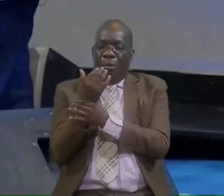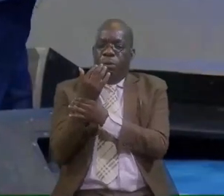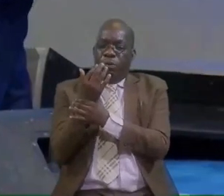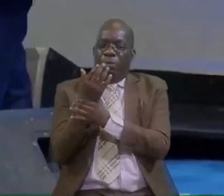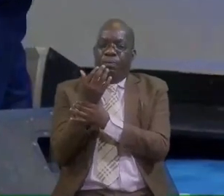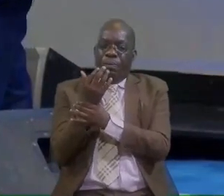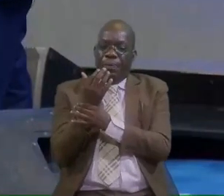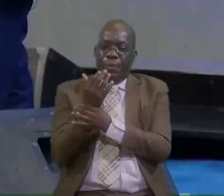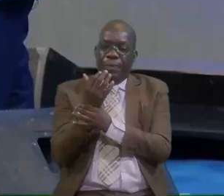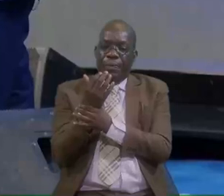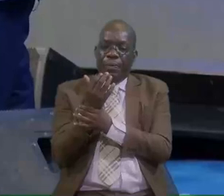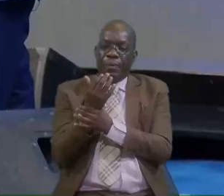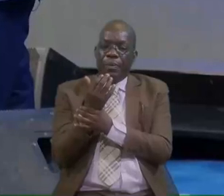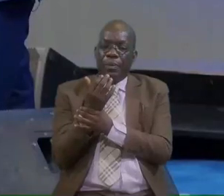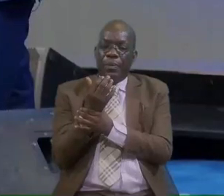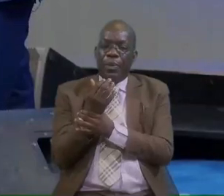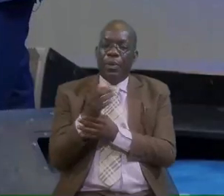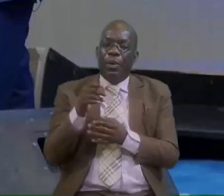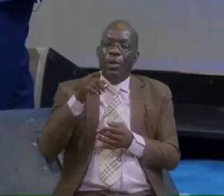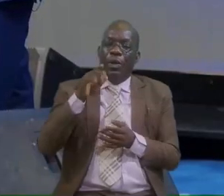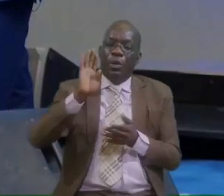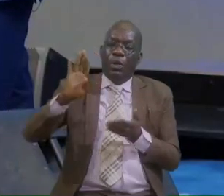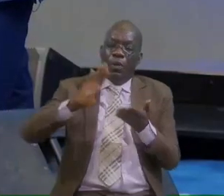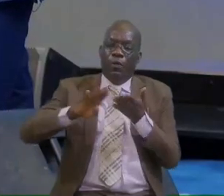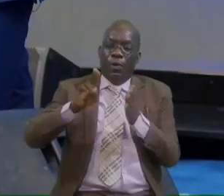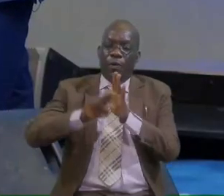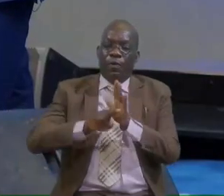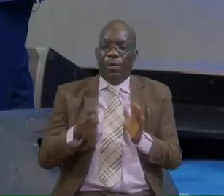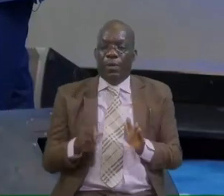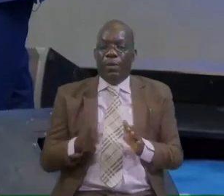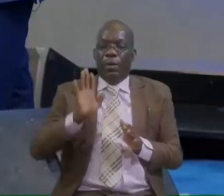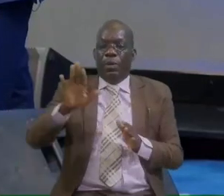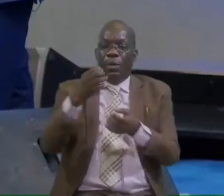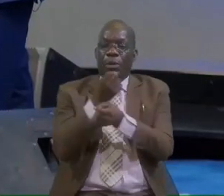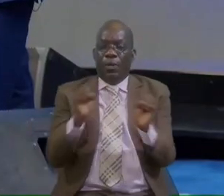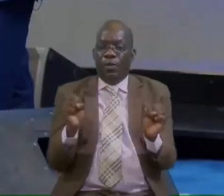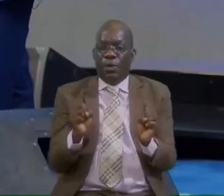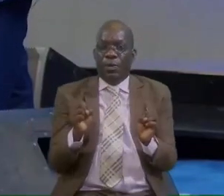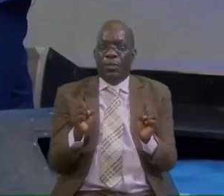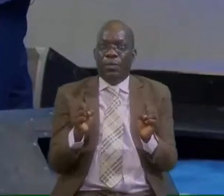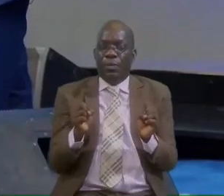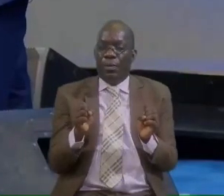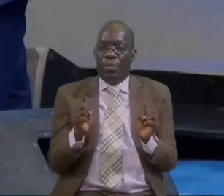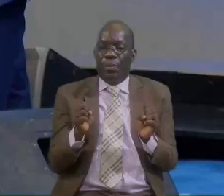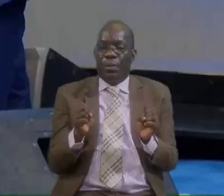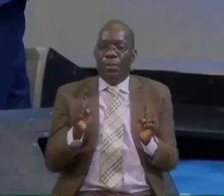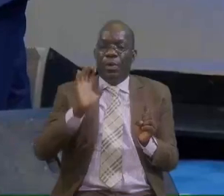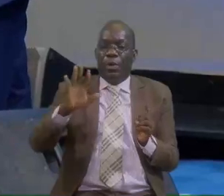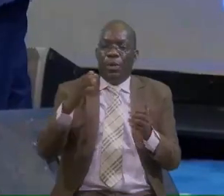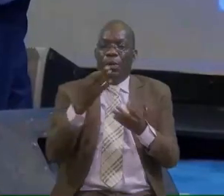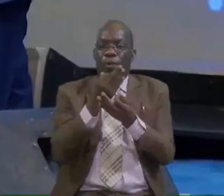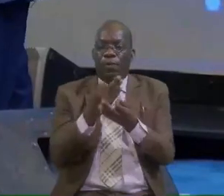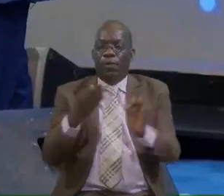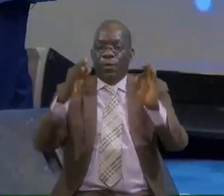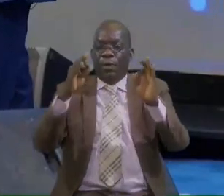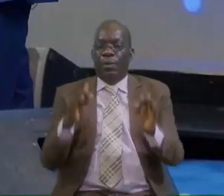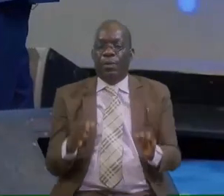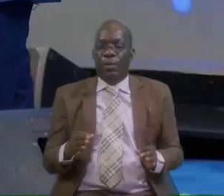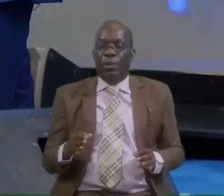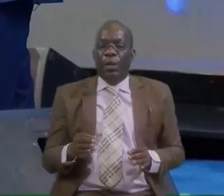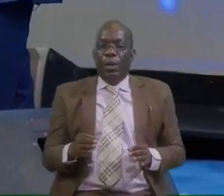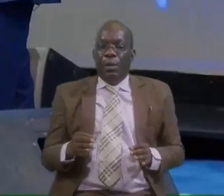tu veux le pardon, le salut, la libération,